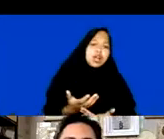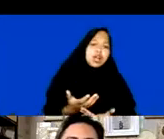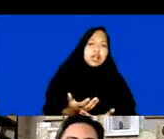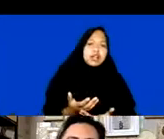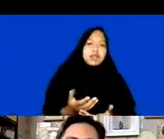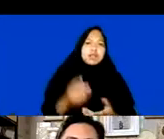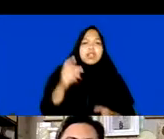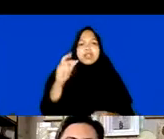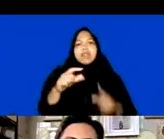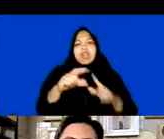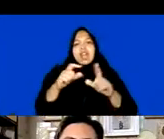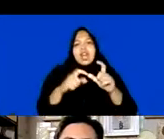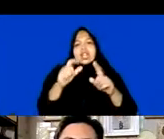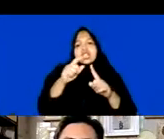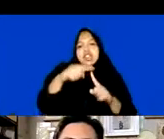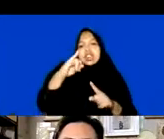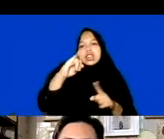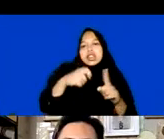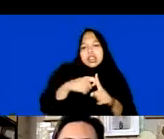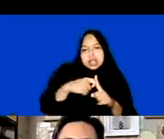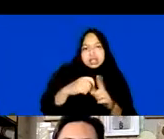keras, terus lebih